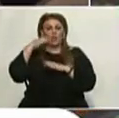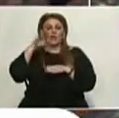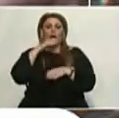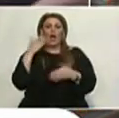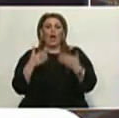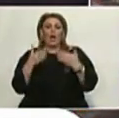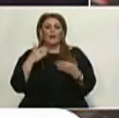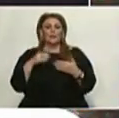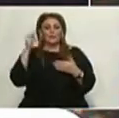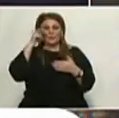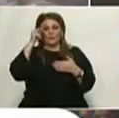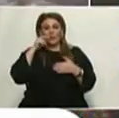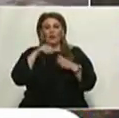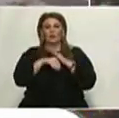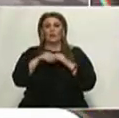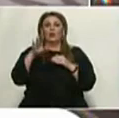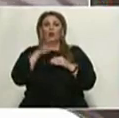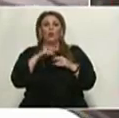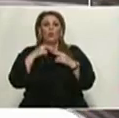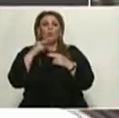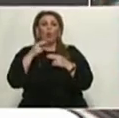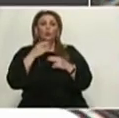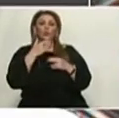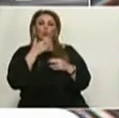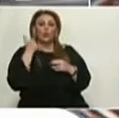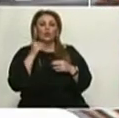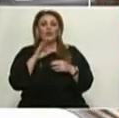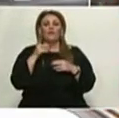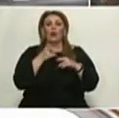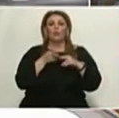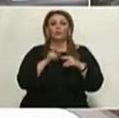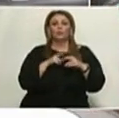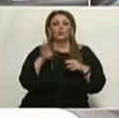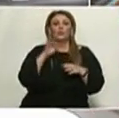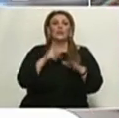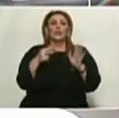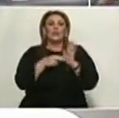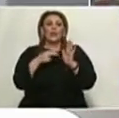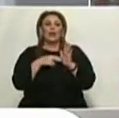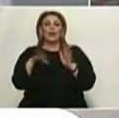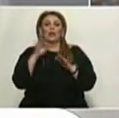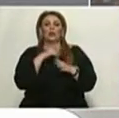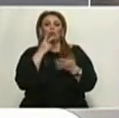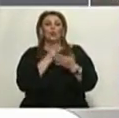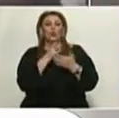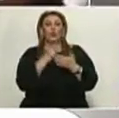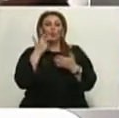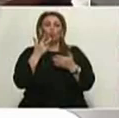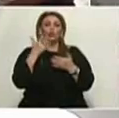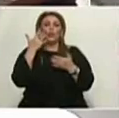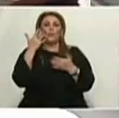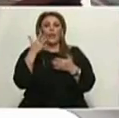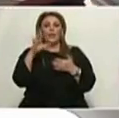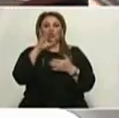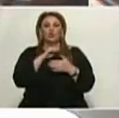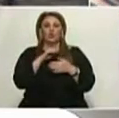Əgər tələbənin akademik borcu yoxdursa və onun aralıq qiymətləndirmə göstəriciləri 3-5 arasında dəyişirsə